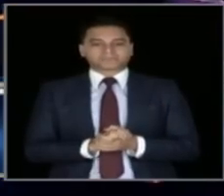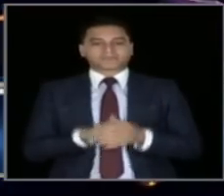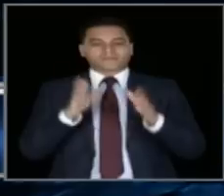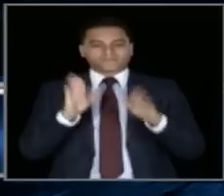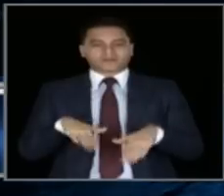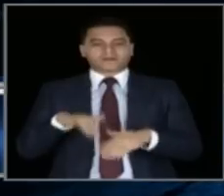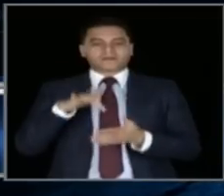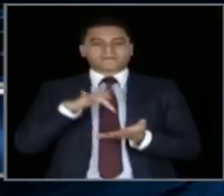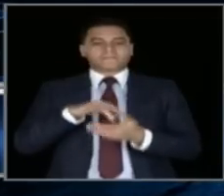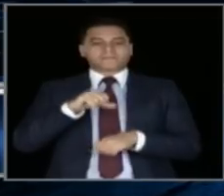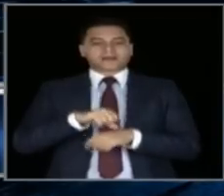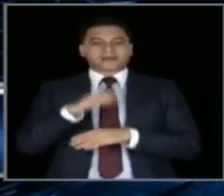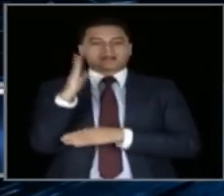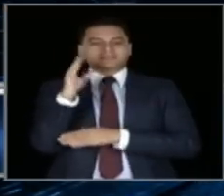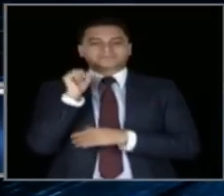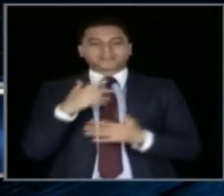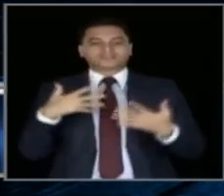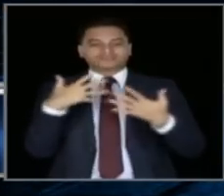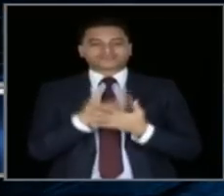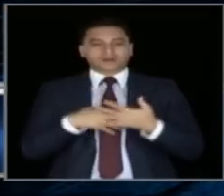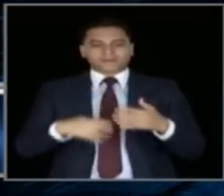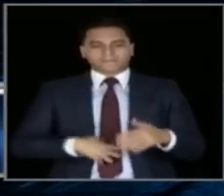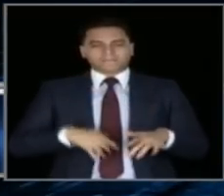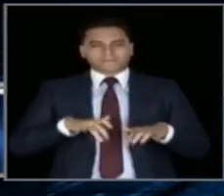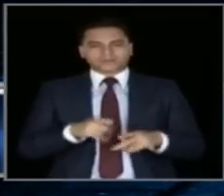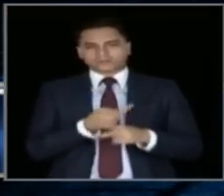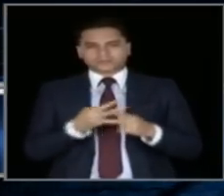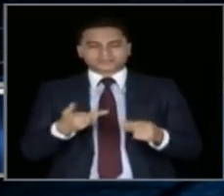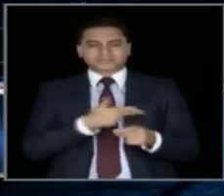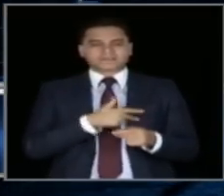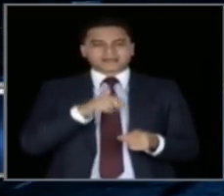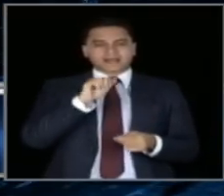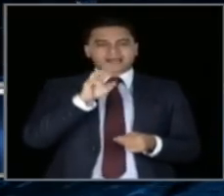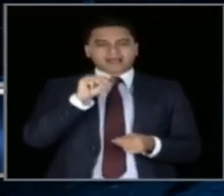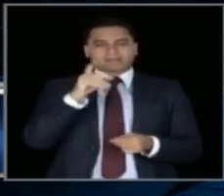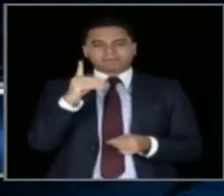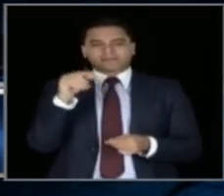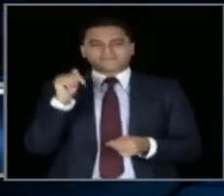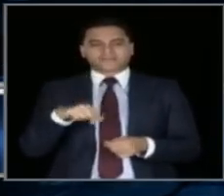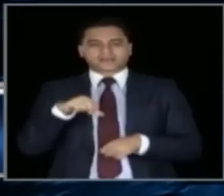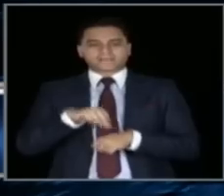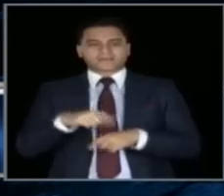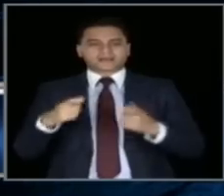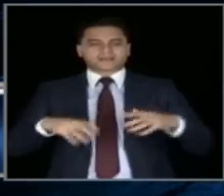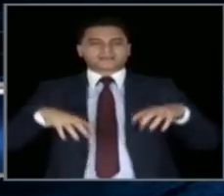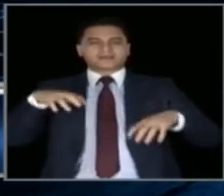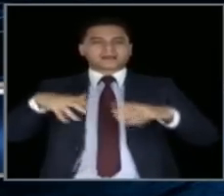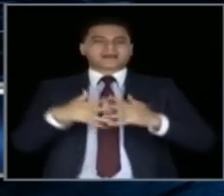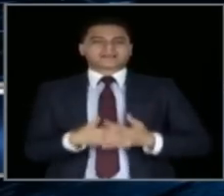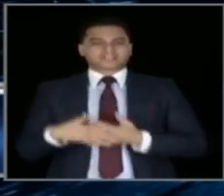يقع المقر الرئيسي لشركة الإلكترونيات AMD في إحدى الولايات الأمريكية، فما